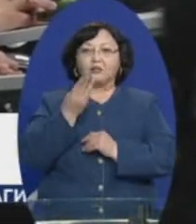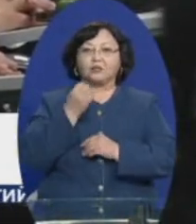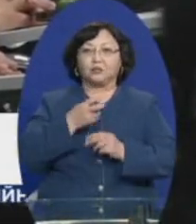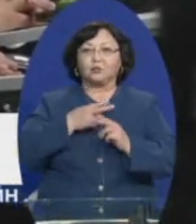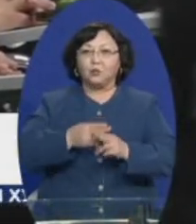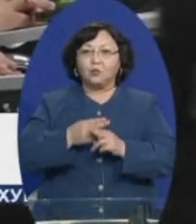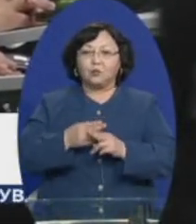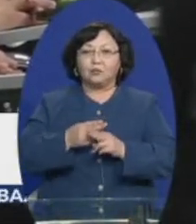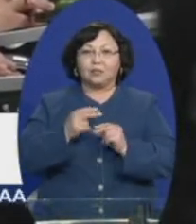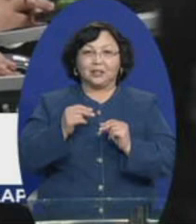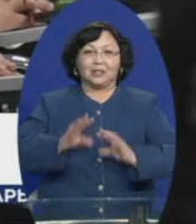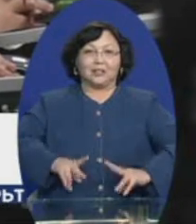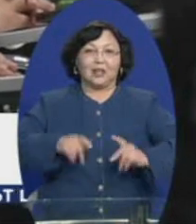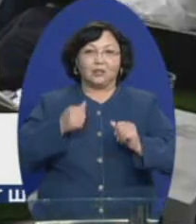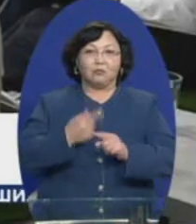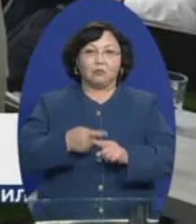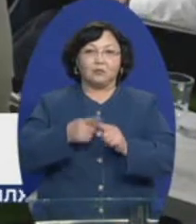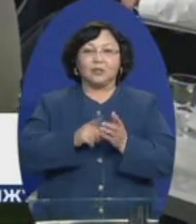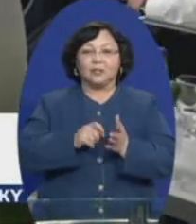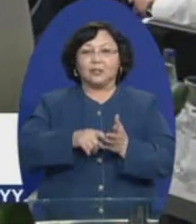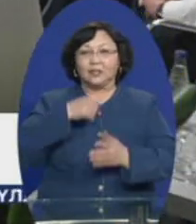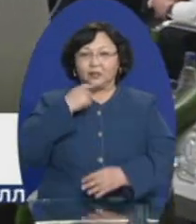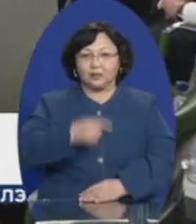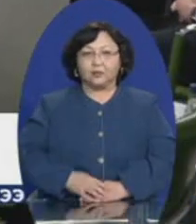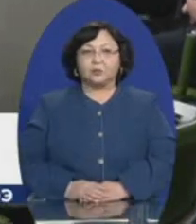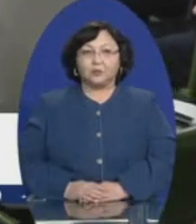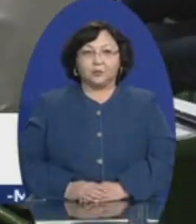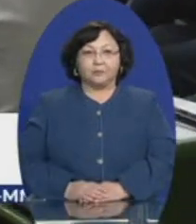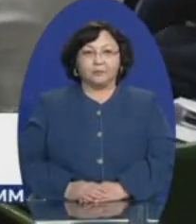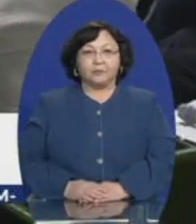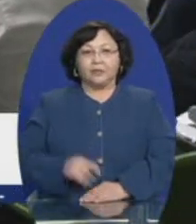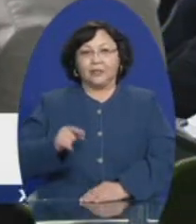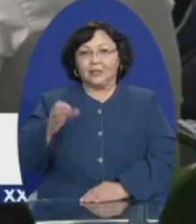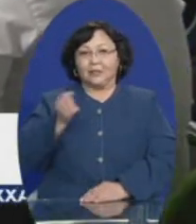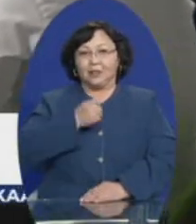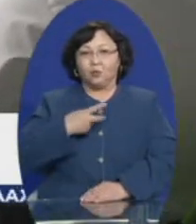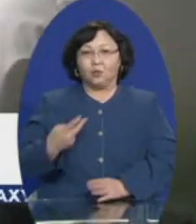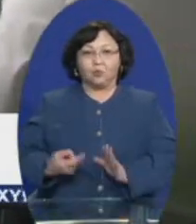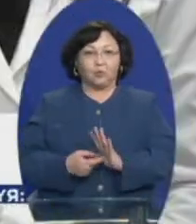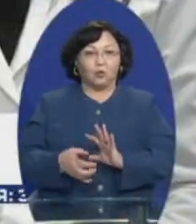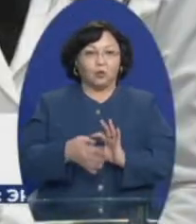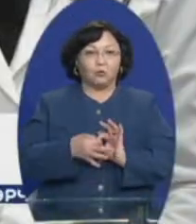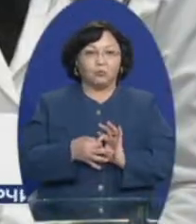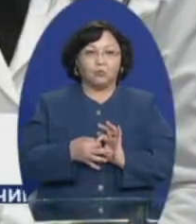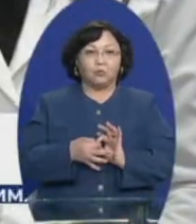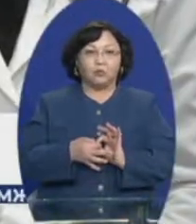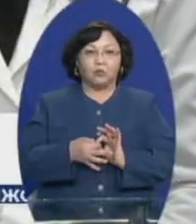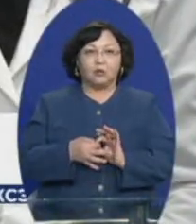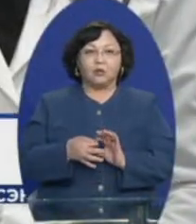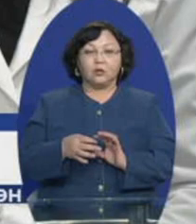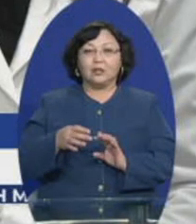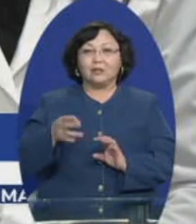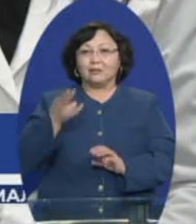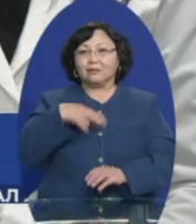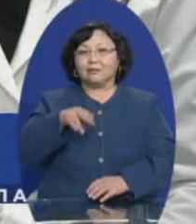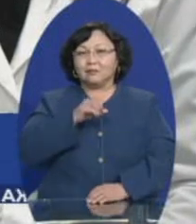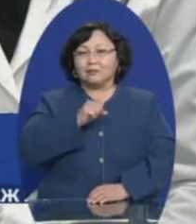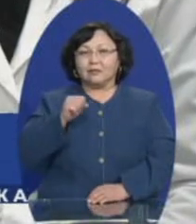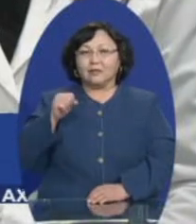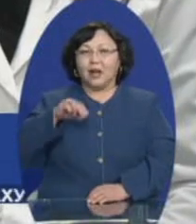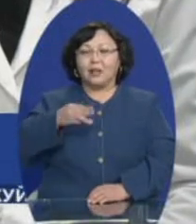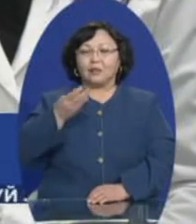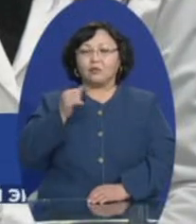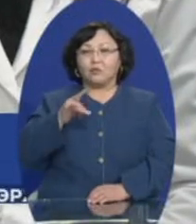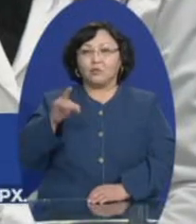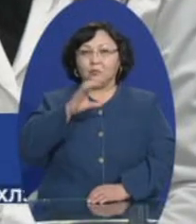нэмэгдүүлэх шаардлага байгааг хэлж байна. Нэг иргэнээр тооцсон санхүүжилтээр санхүүждэг гэтэл нөгөө нэг даатгалын ерөнхий газар